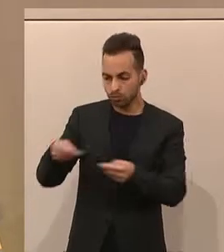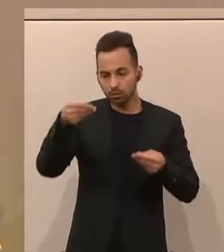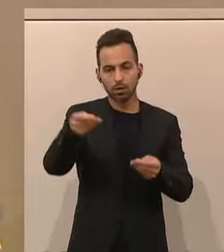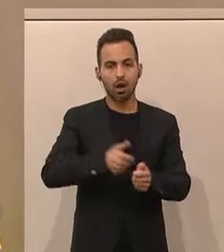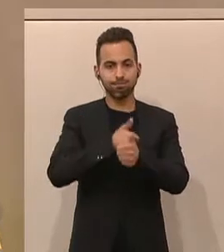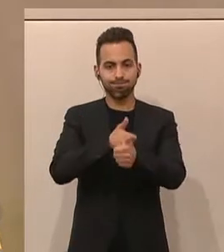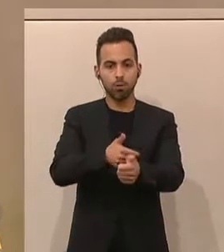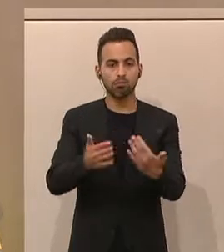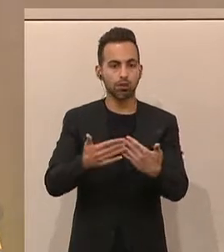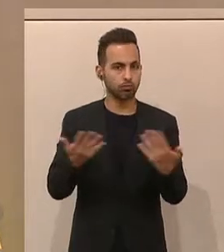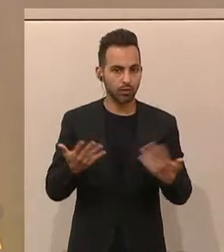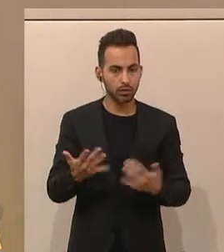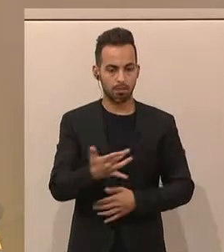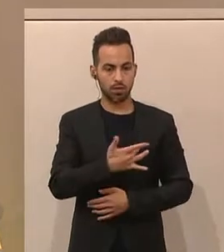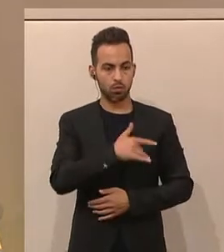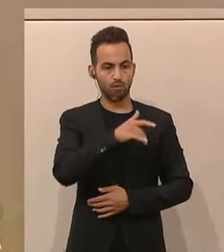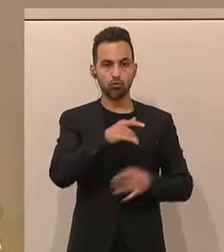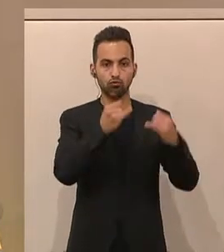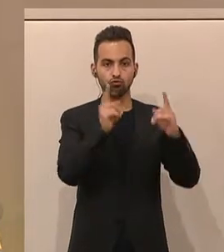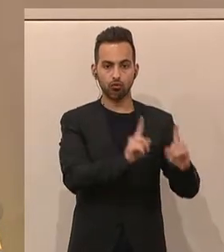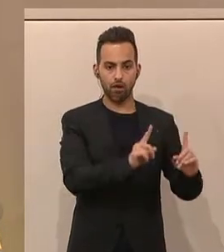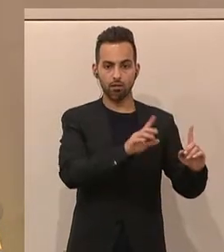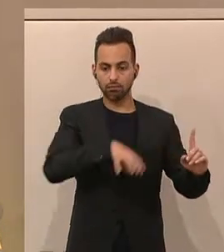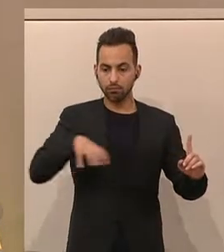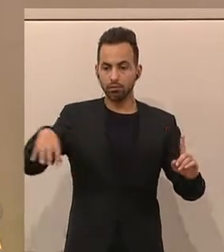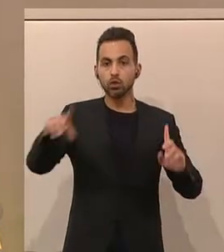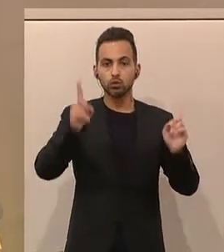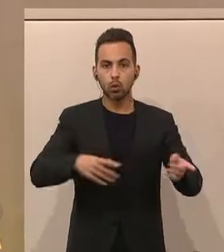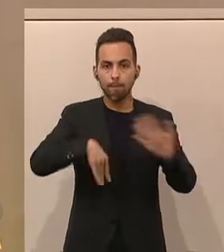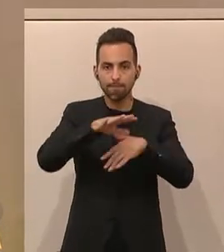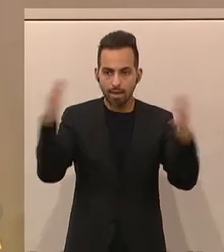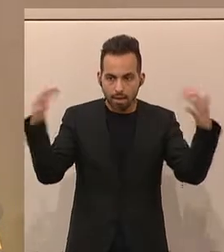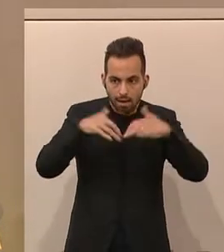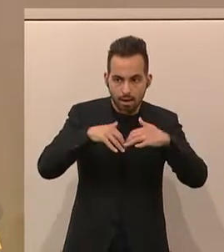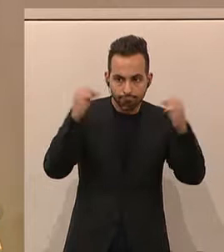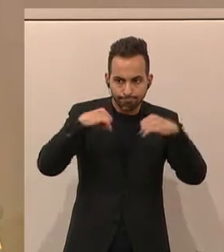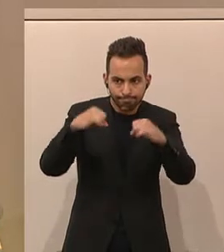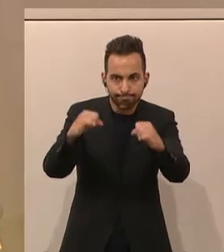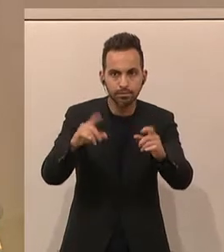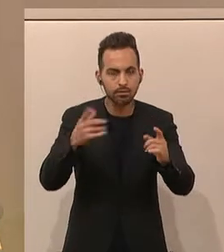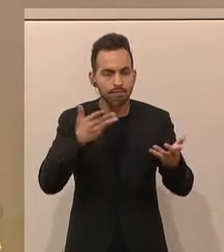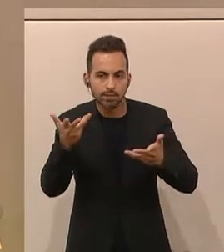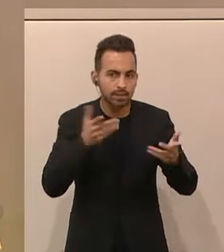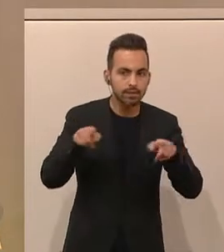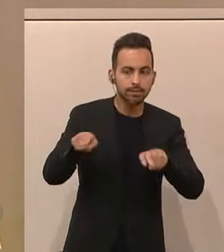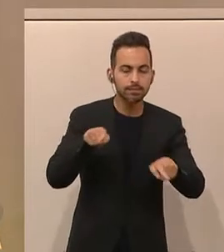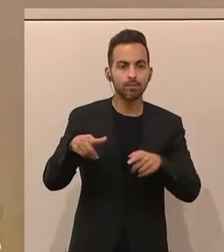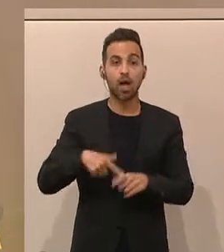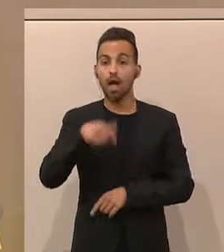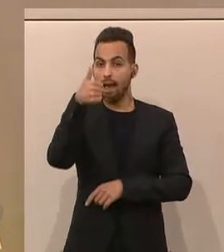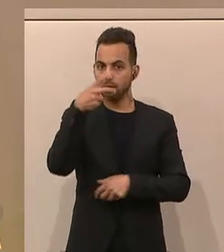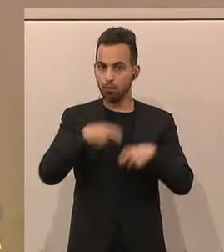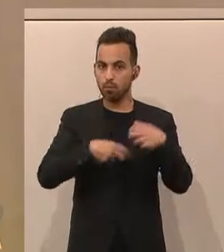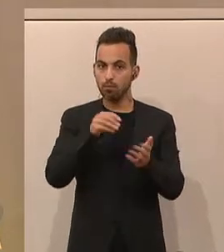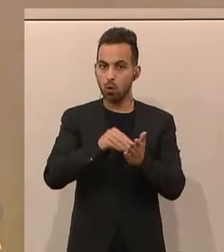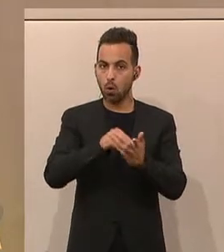bessere Abstimmungen zwischen den betroffenen Stellen oder den zuständigen Stellen. Eine Problematik ist aber nach wie vor immer noch